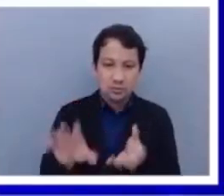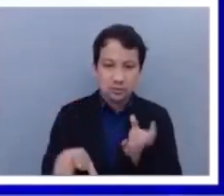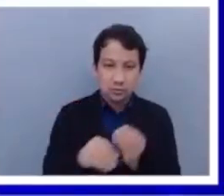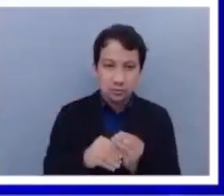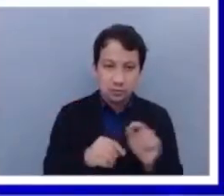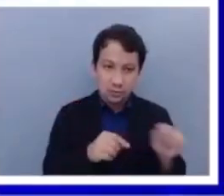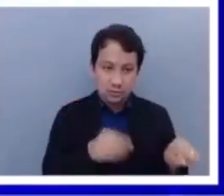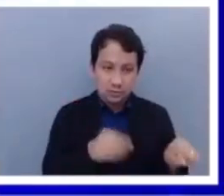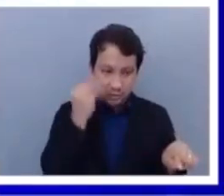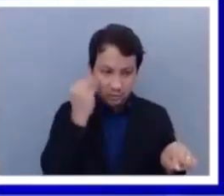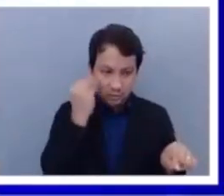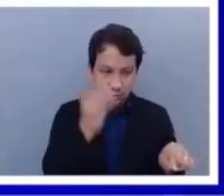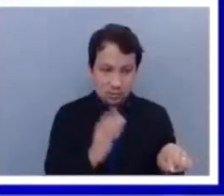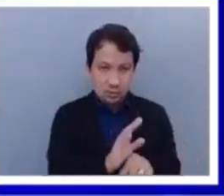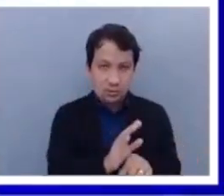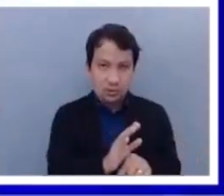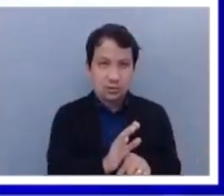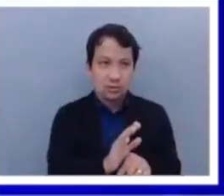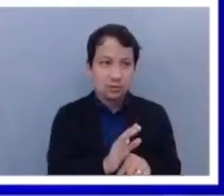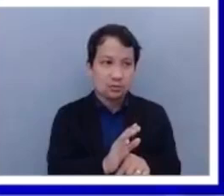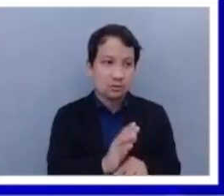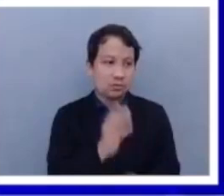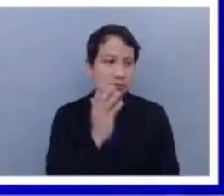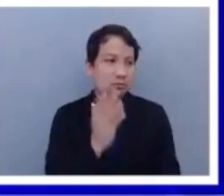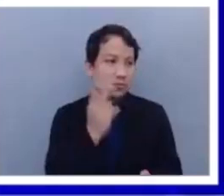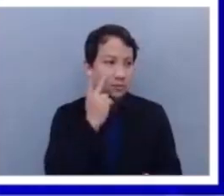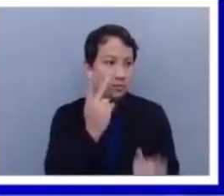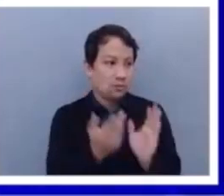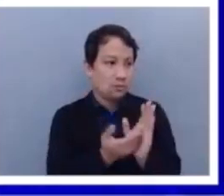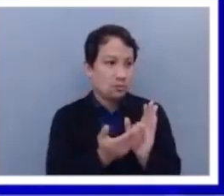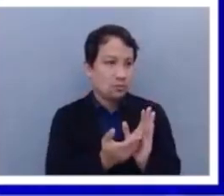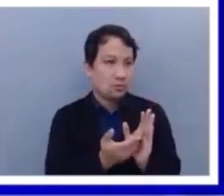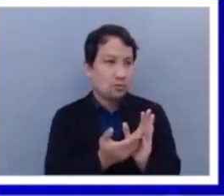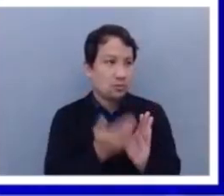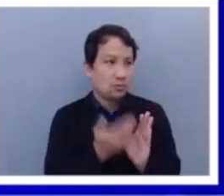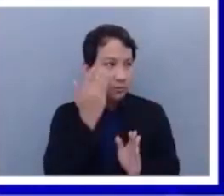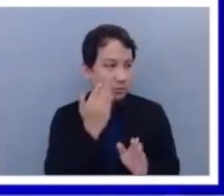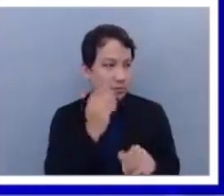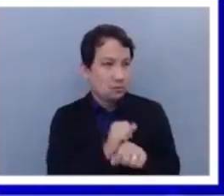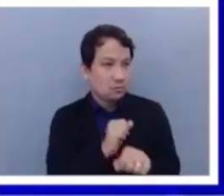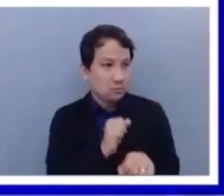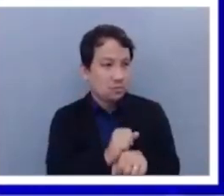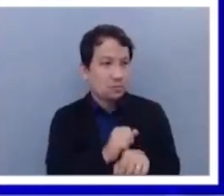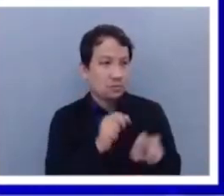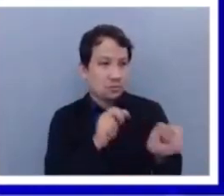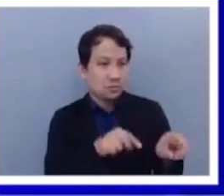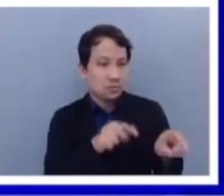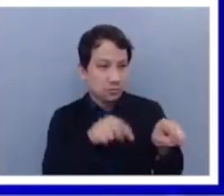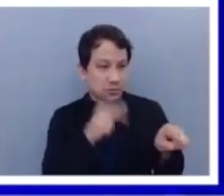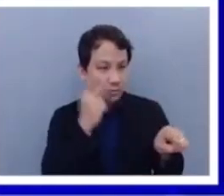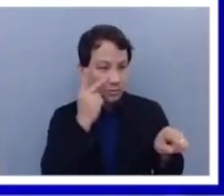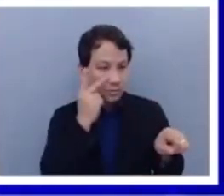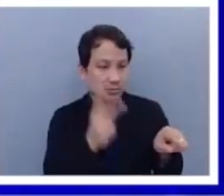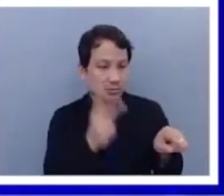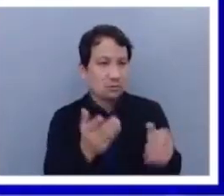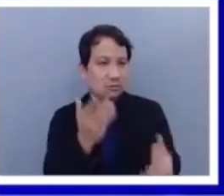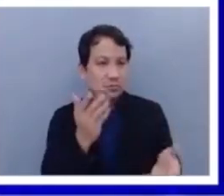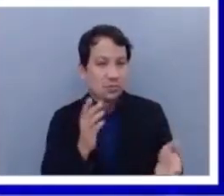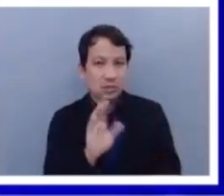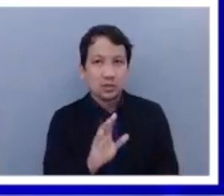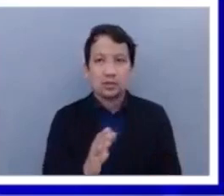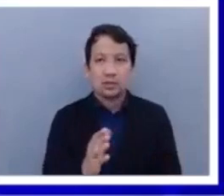na new employed, kumbaga, ay pwedeng underemployed siya, no? So dito, actually